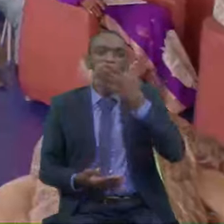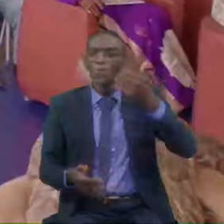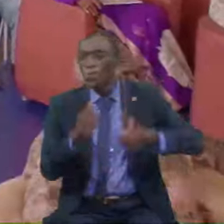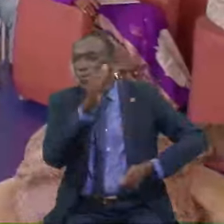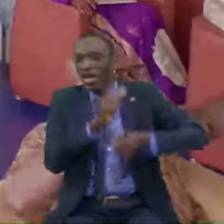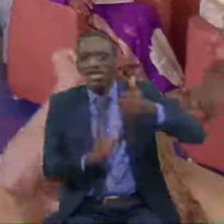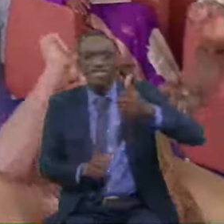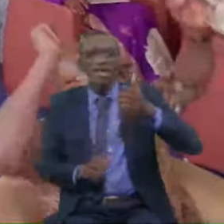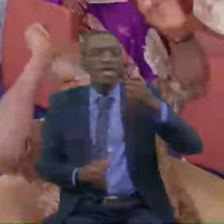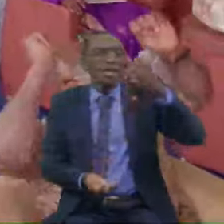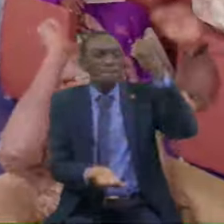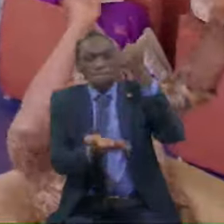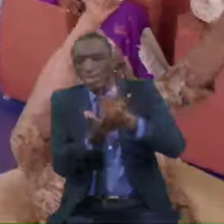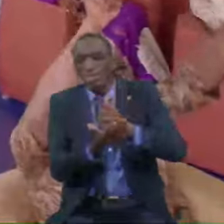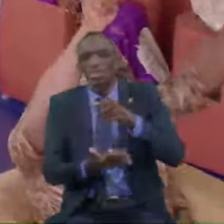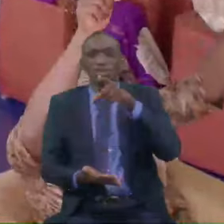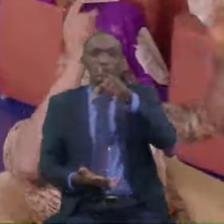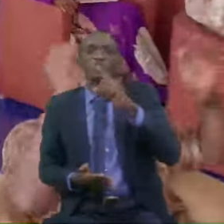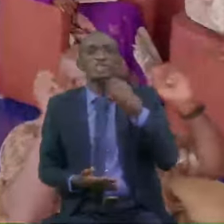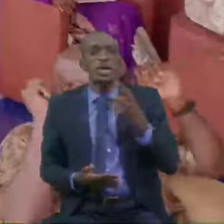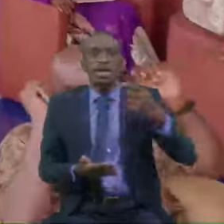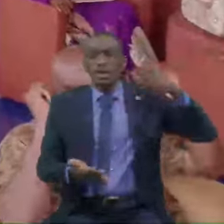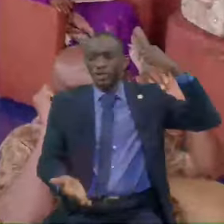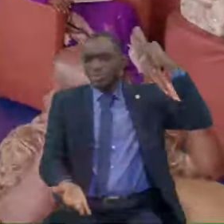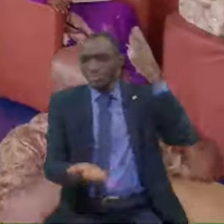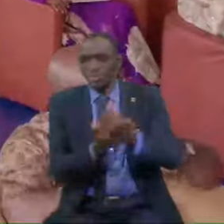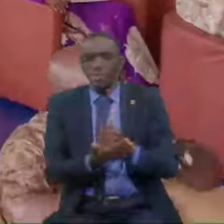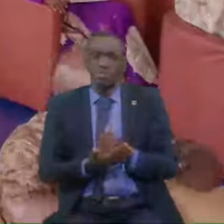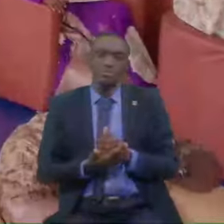Un meilleur Amen que tu auras donné dans ta vie.